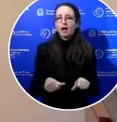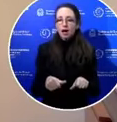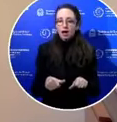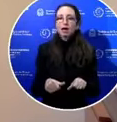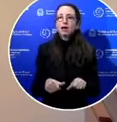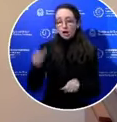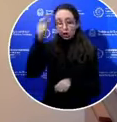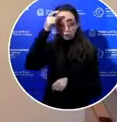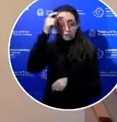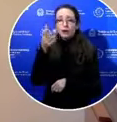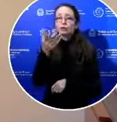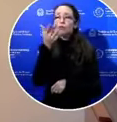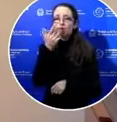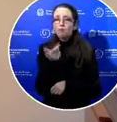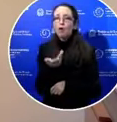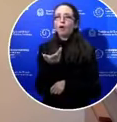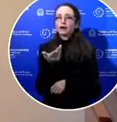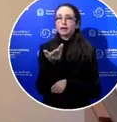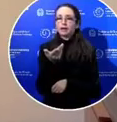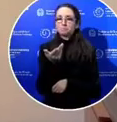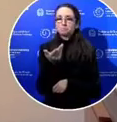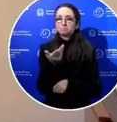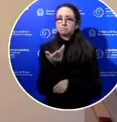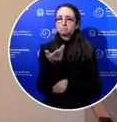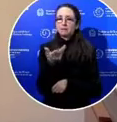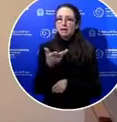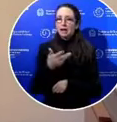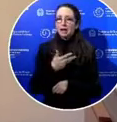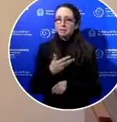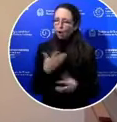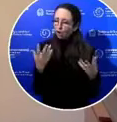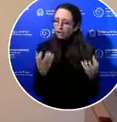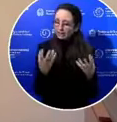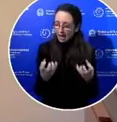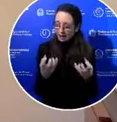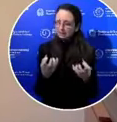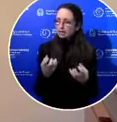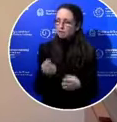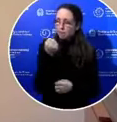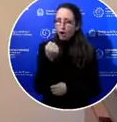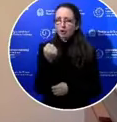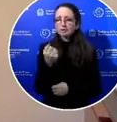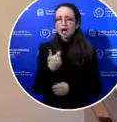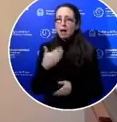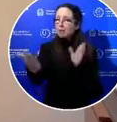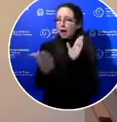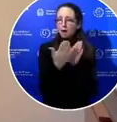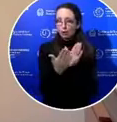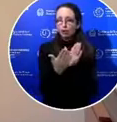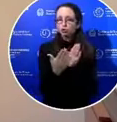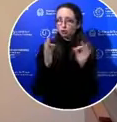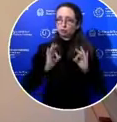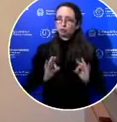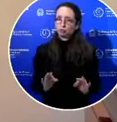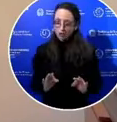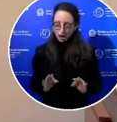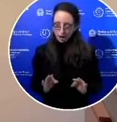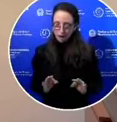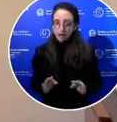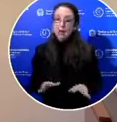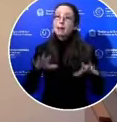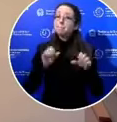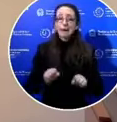intende perseguire con concretezza, tenacia, con un approccio integrato e interistituzionale. Una vision e un